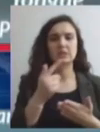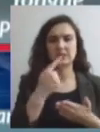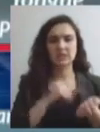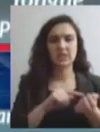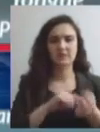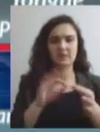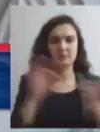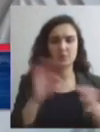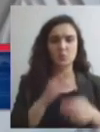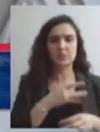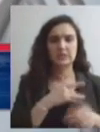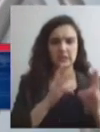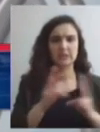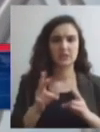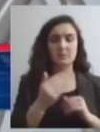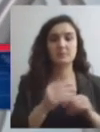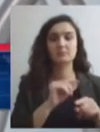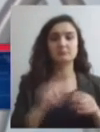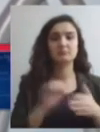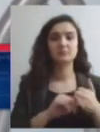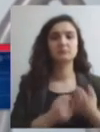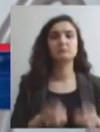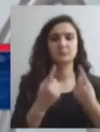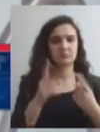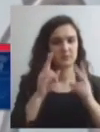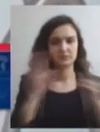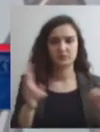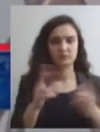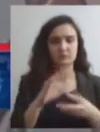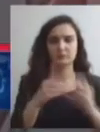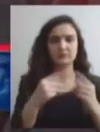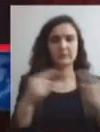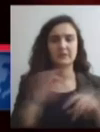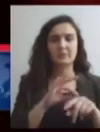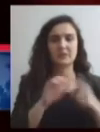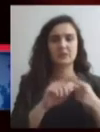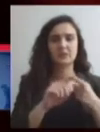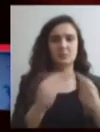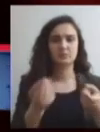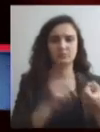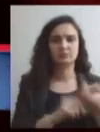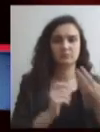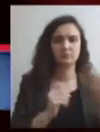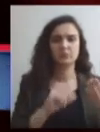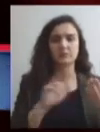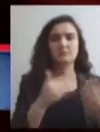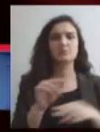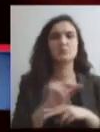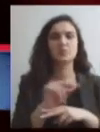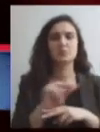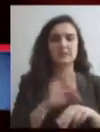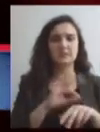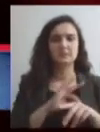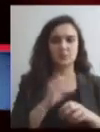გულის დაზიანებას. მისი გამომწვევი მიზეზი ბოლომდე უცნობია, თუმცა სხვადასხვა ინფექციურ დაავადებას უკავშირებენ და მისი მკურნალობა სიმპტომურად